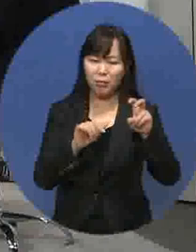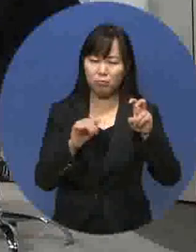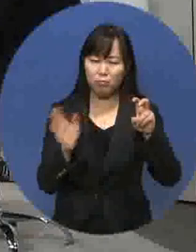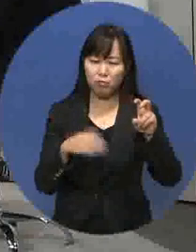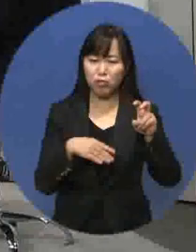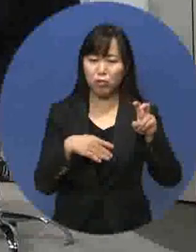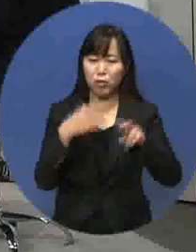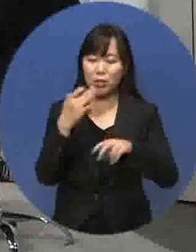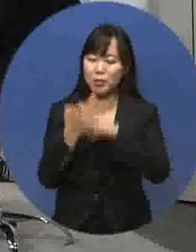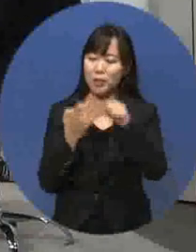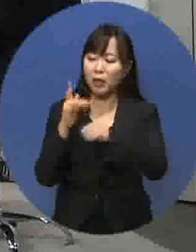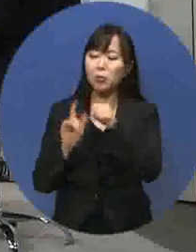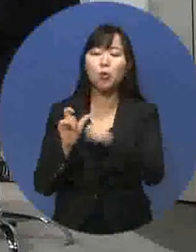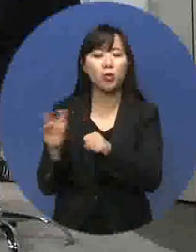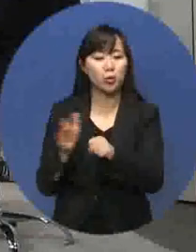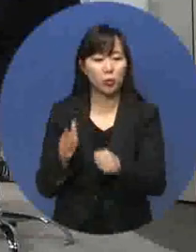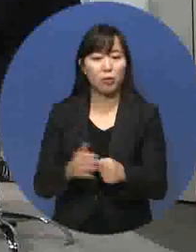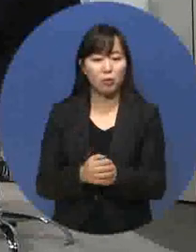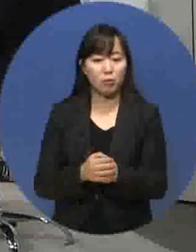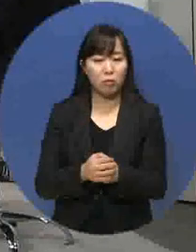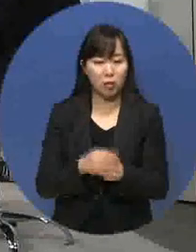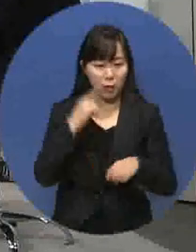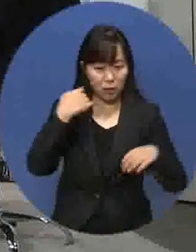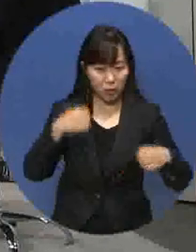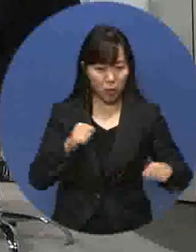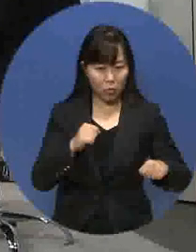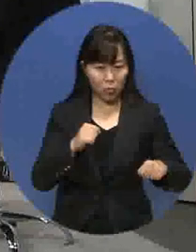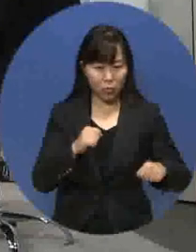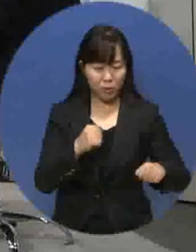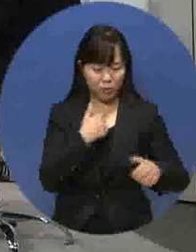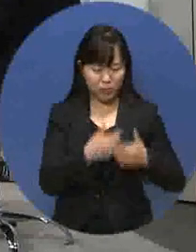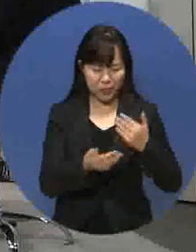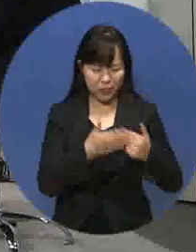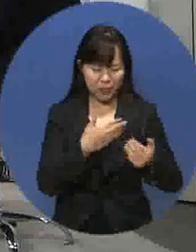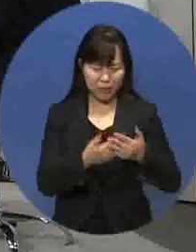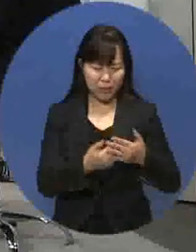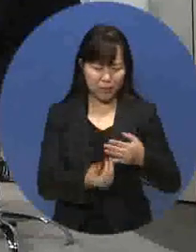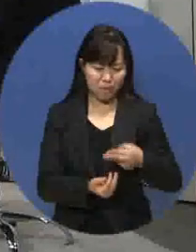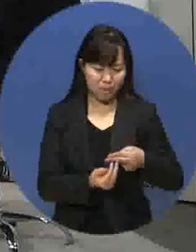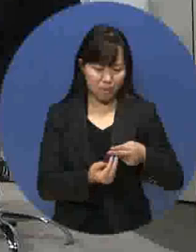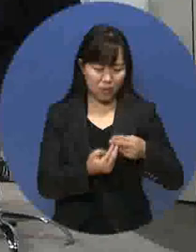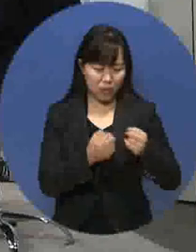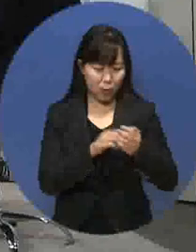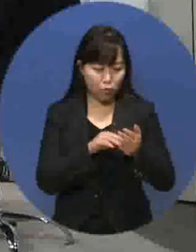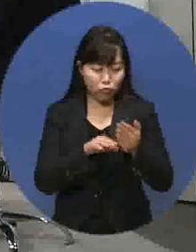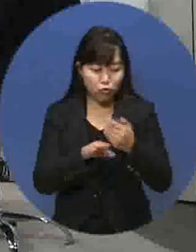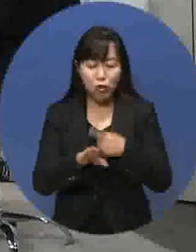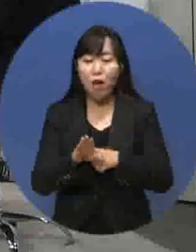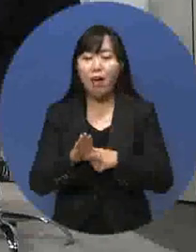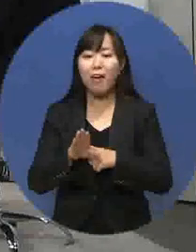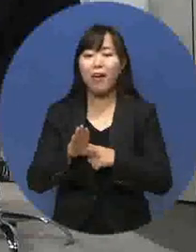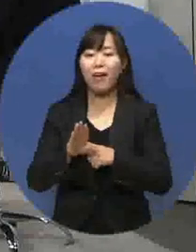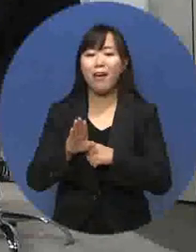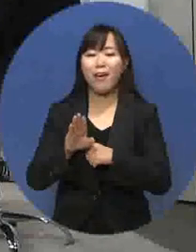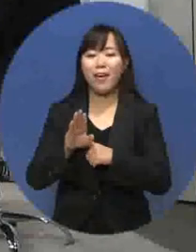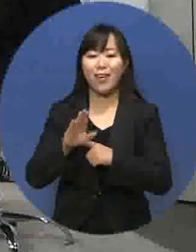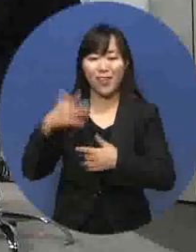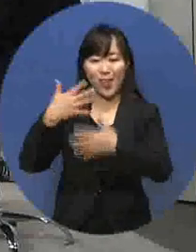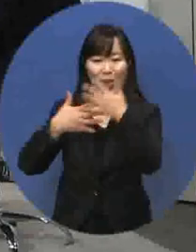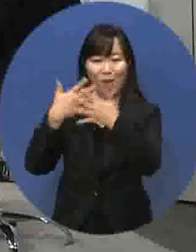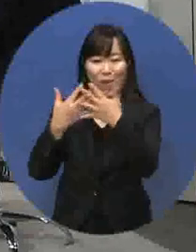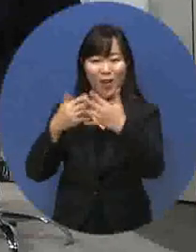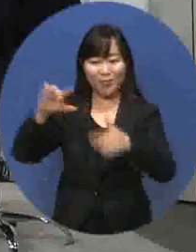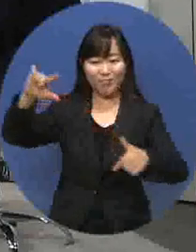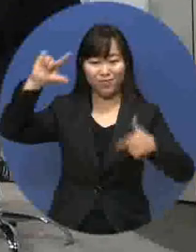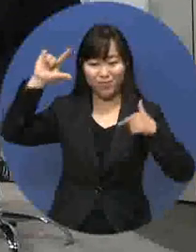그러니까 연극 무대에서 연기를 다지고 연말을 해서 그 다음에 스크린에 등장을